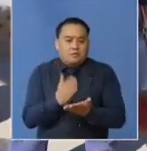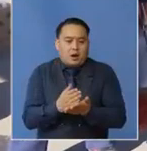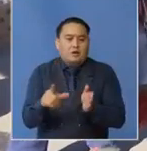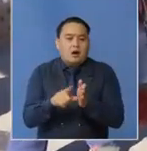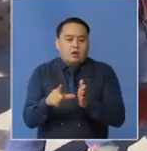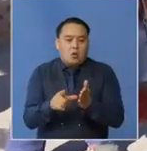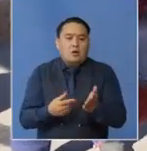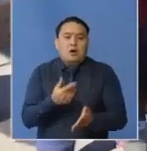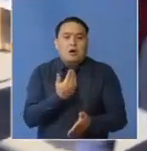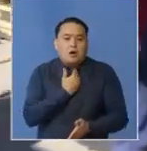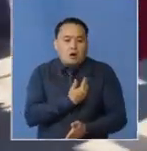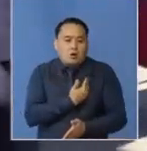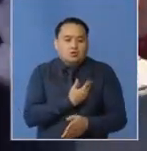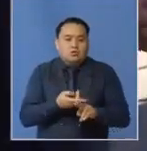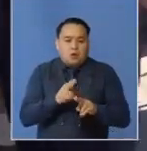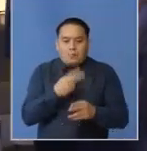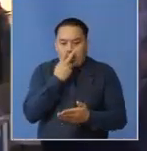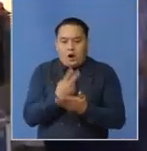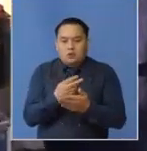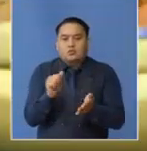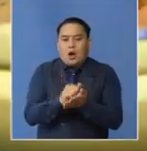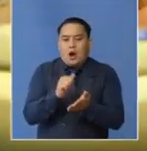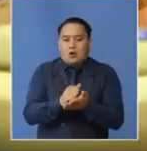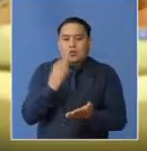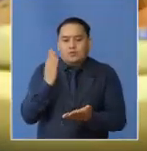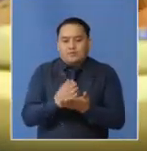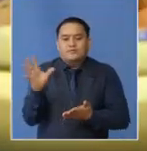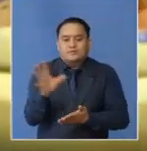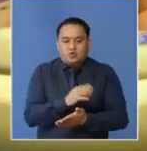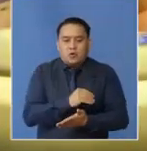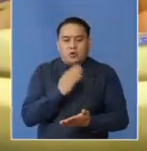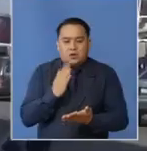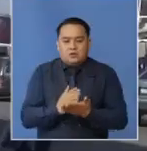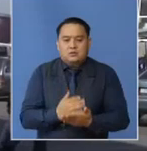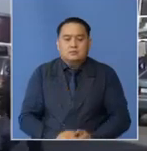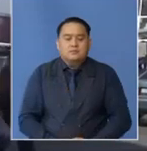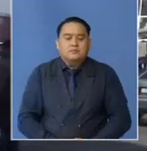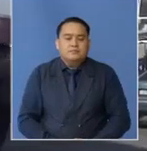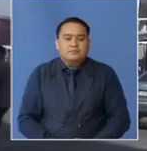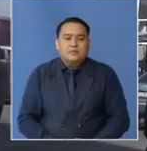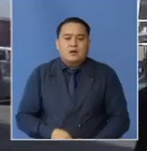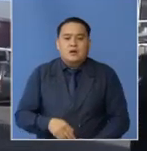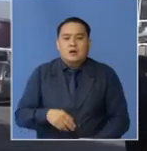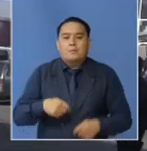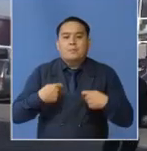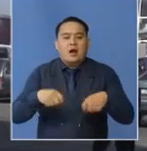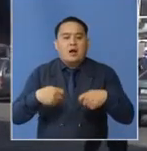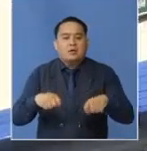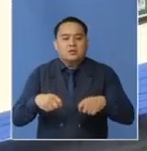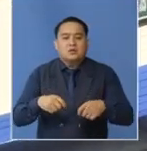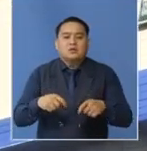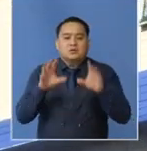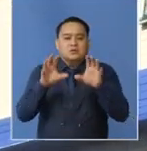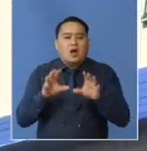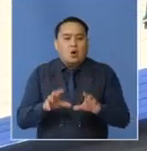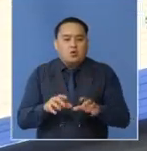Бар. Хотите документы, полный пакет вам принесу? У меня есть ИП. Свое мнение высказали и продавцы с патентом.